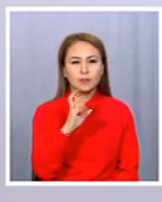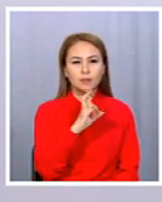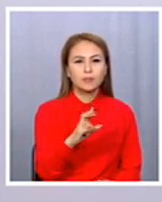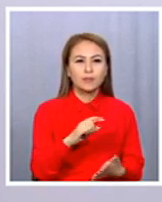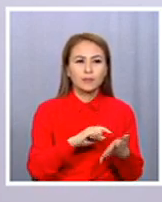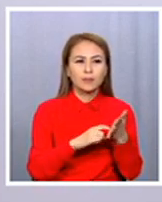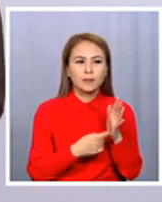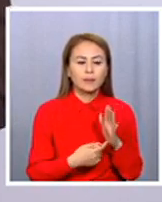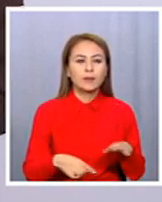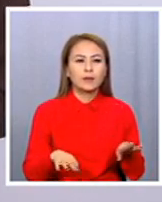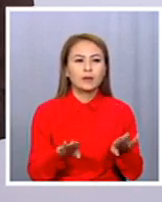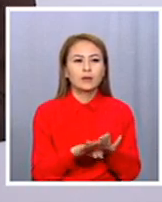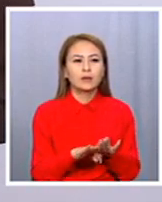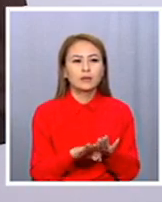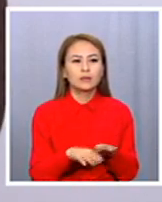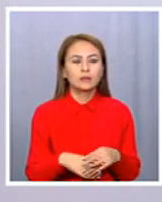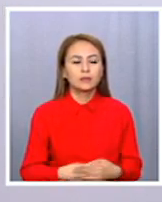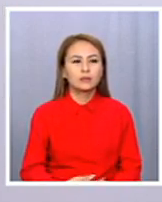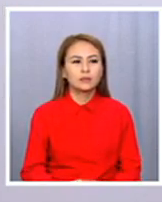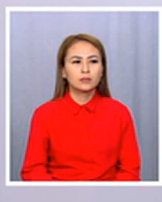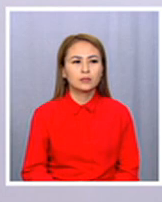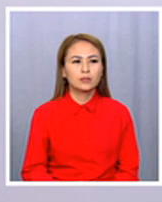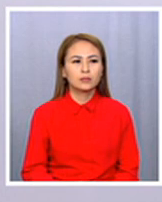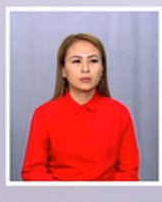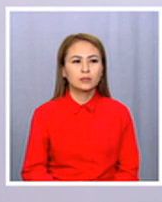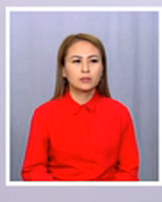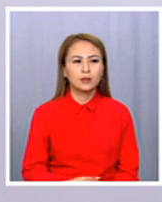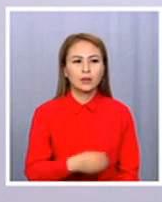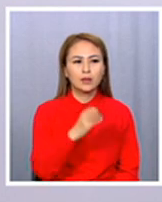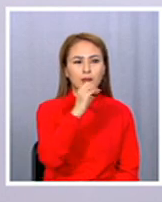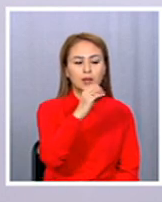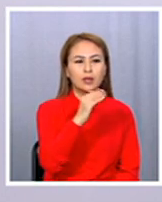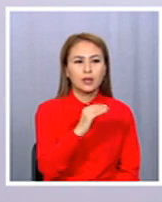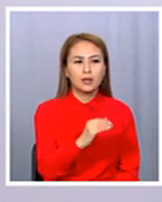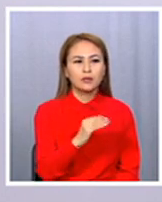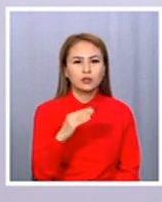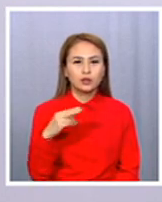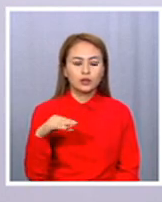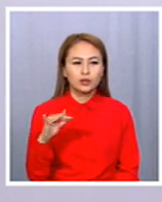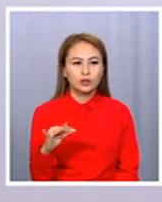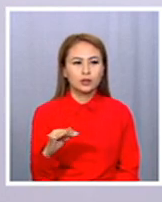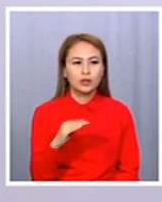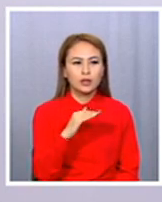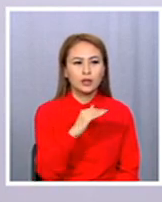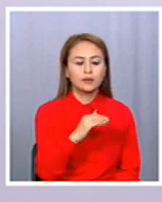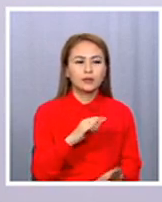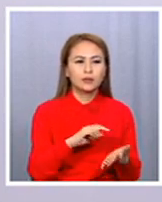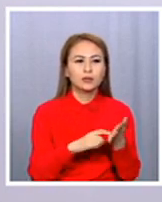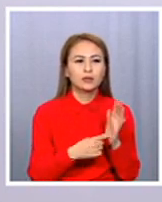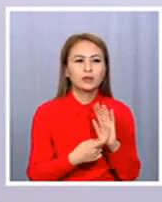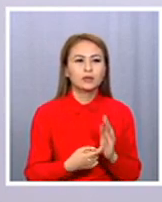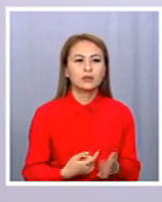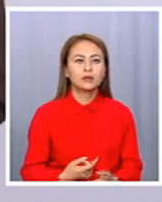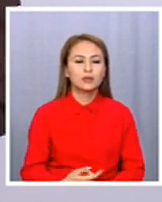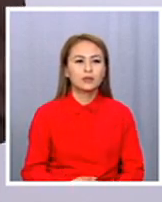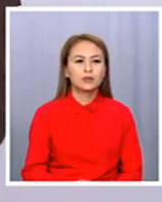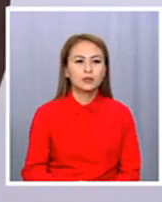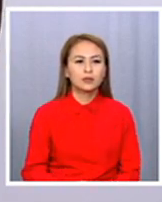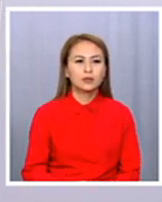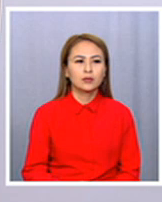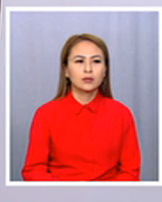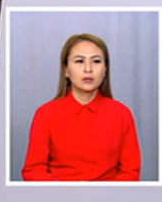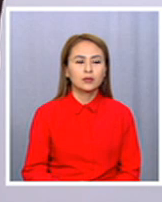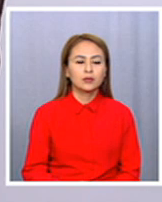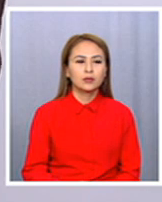осы бұрыштың төбесі деп аталады. Ал E, F, G бұрышында F нүктесі осы бұрыштың төбесі. Дәл